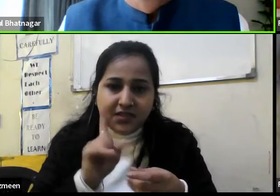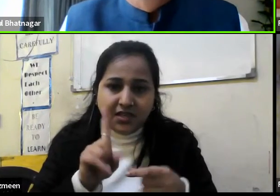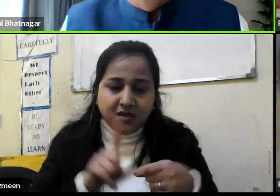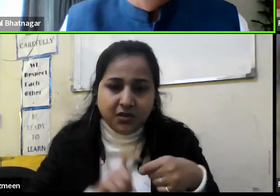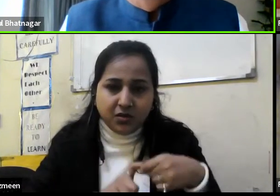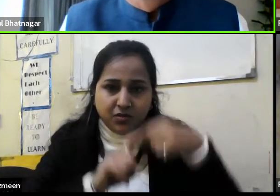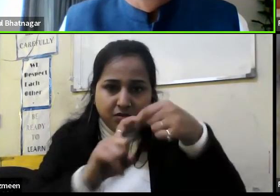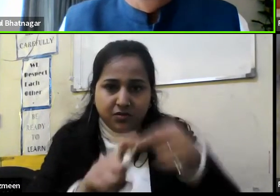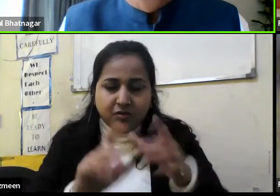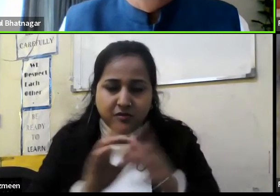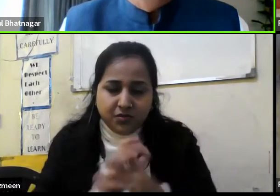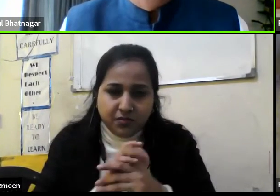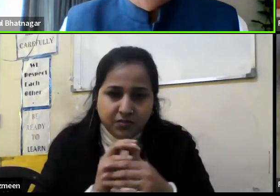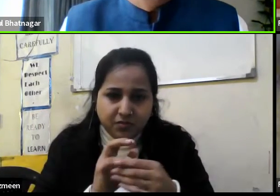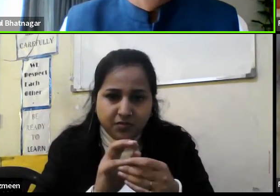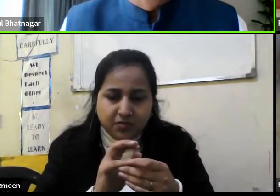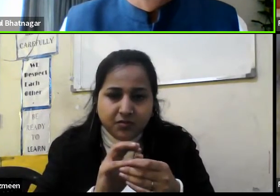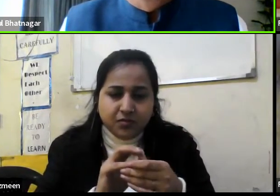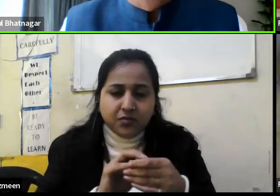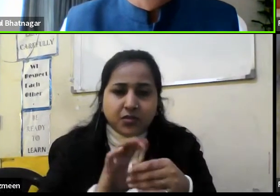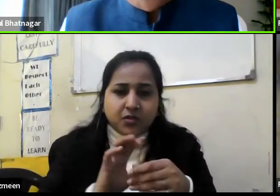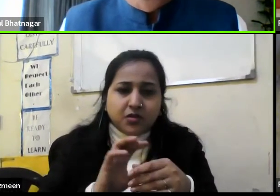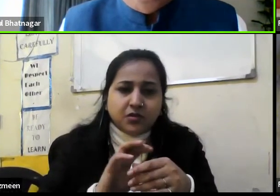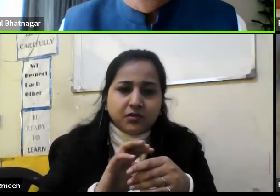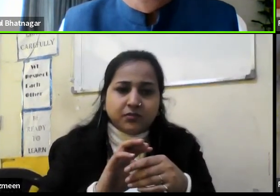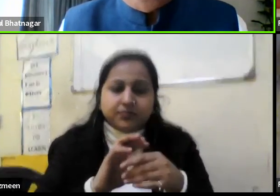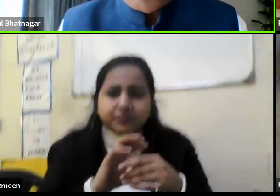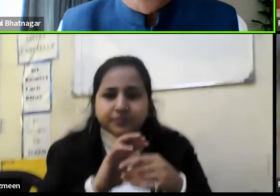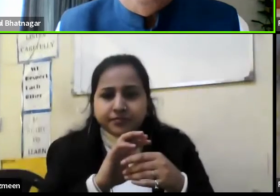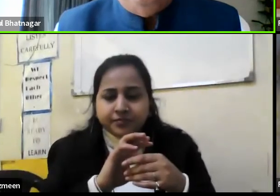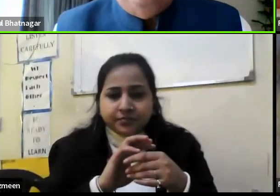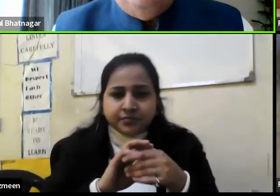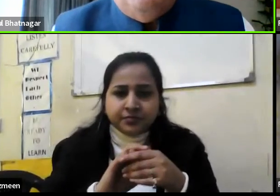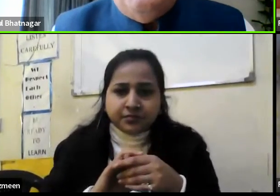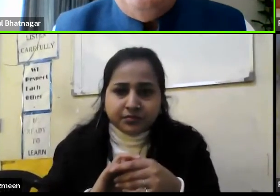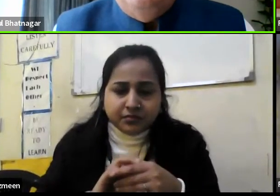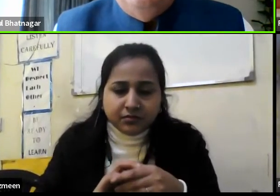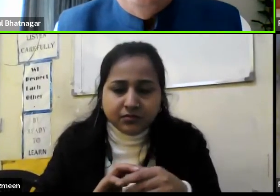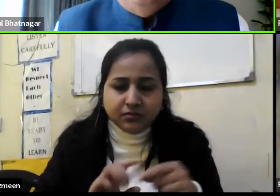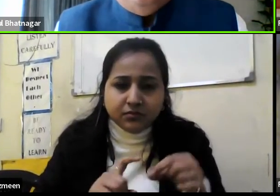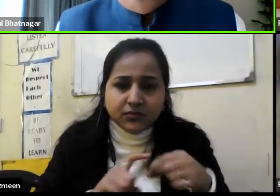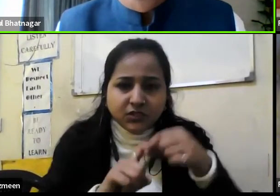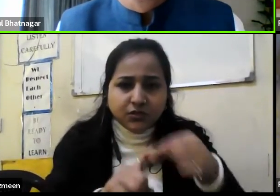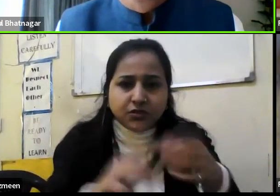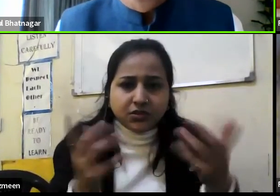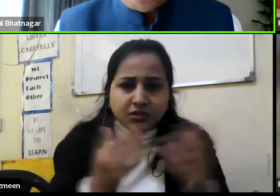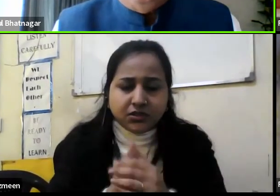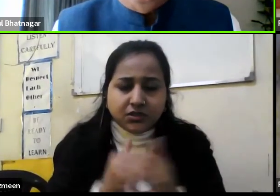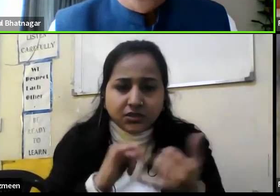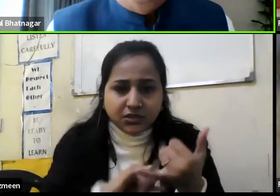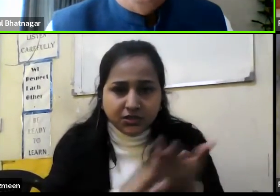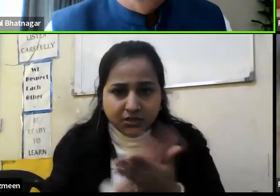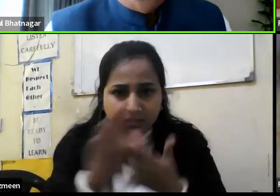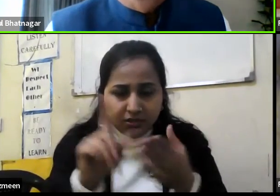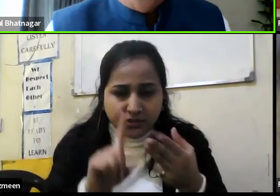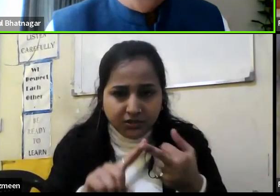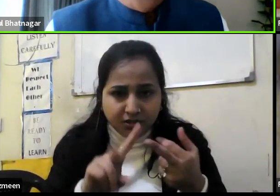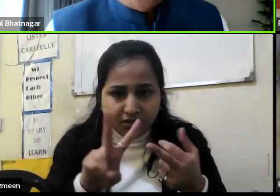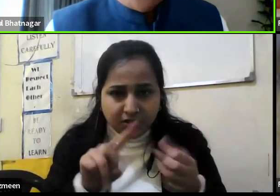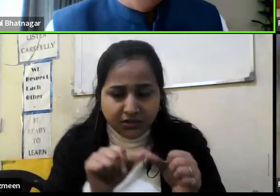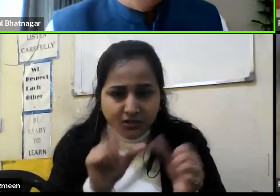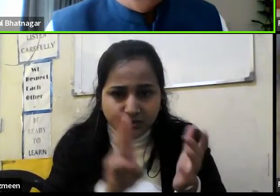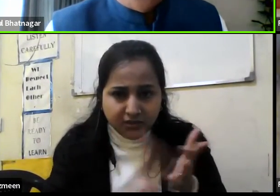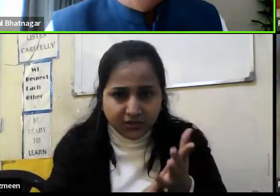गाइज, कि भाई एवरी डिस्टिंग आई विश टू वन क्वेश्चन फ्रॉम शिवम कुमार. I wish to understand how is